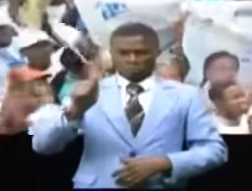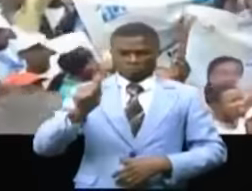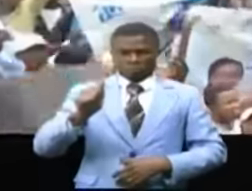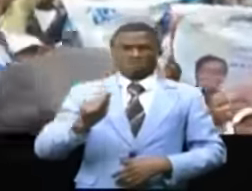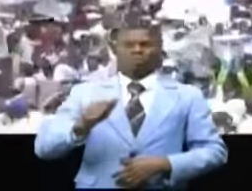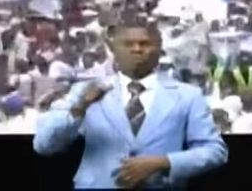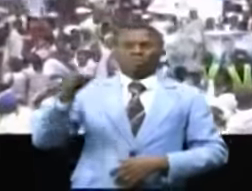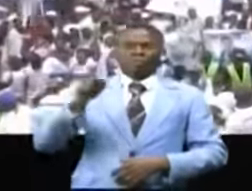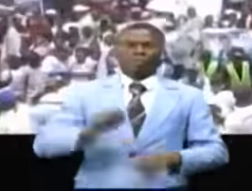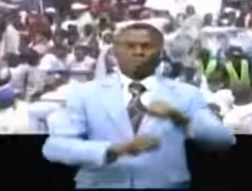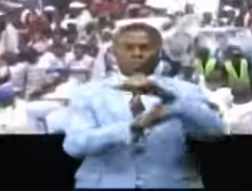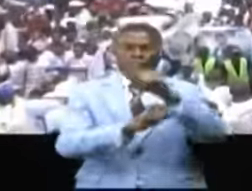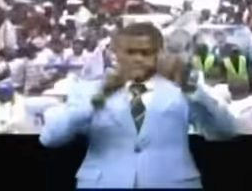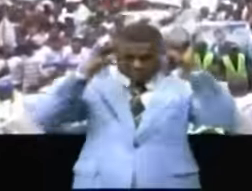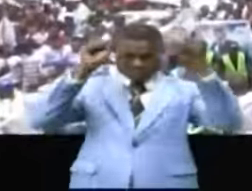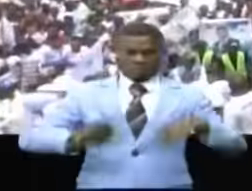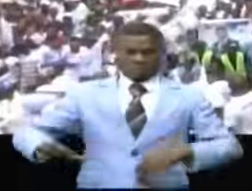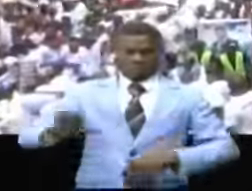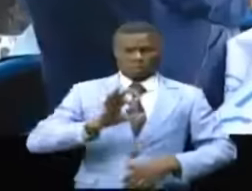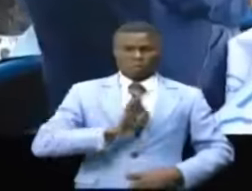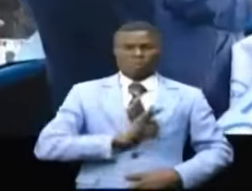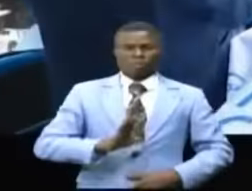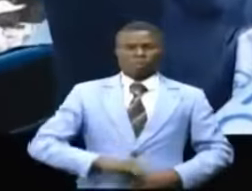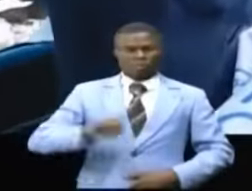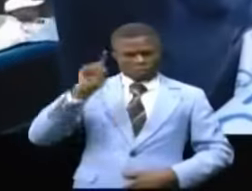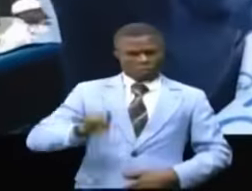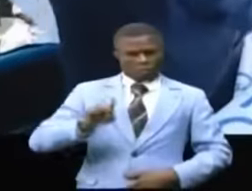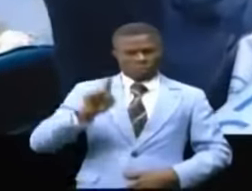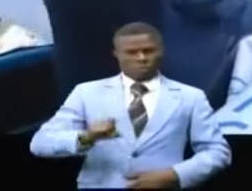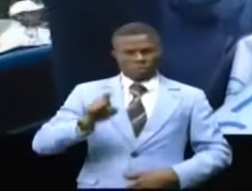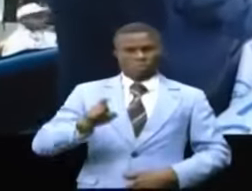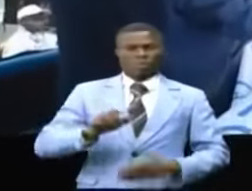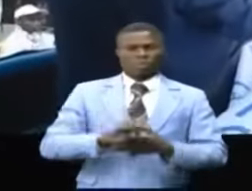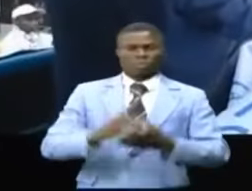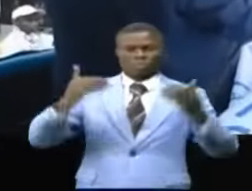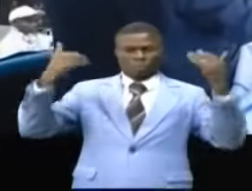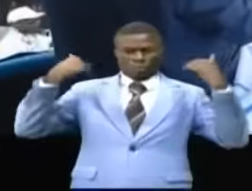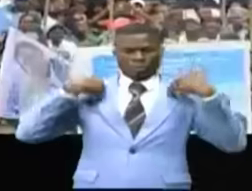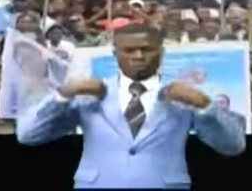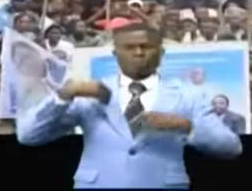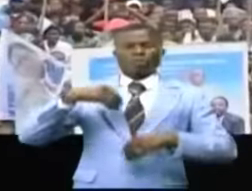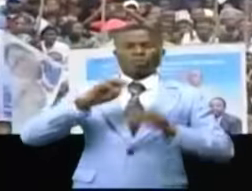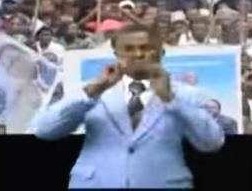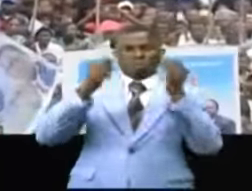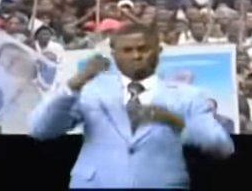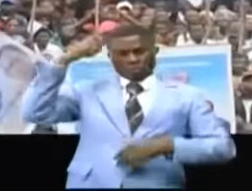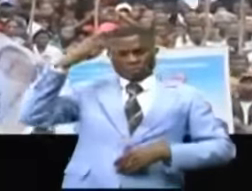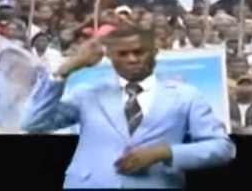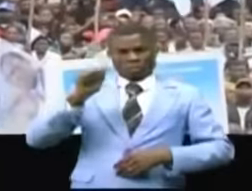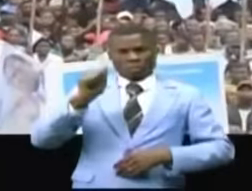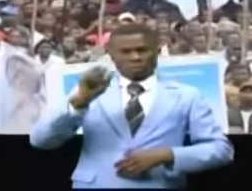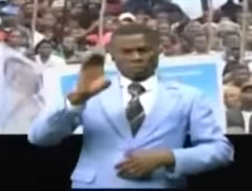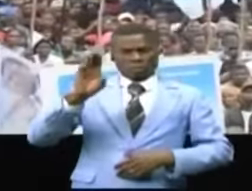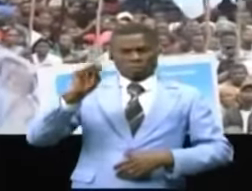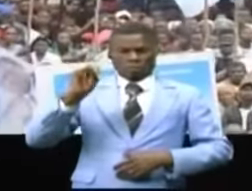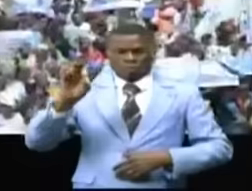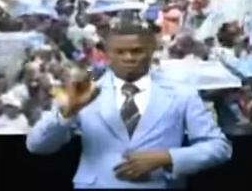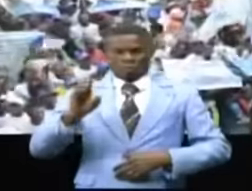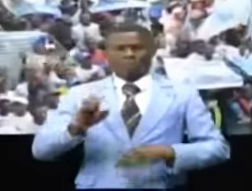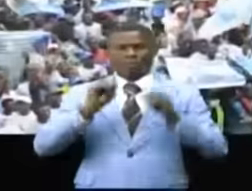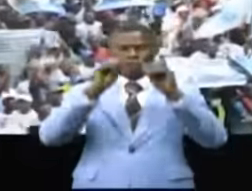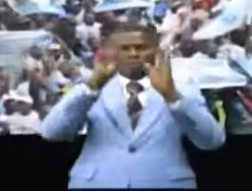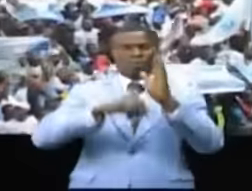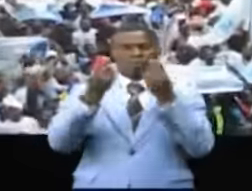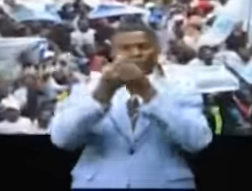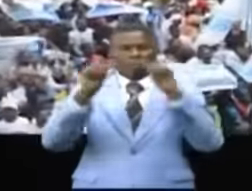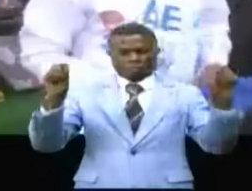parle du soutien au président de la République Félix Antoine Tshisekedi. L'autorité morale de l'ANC, qui soutient la gratuité de l'enseignement,